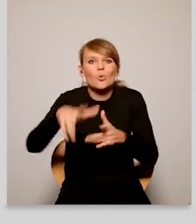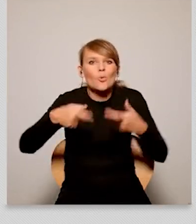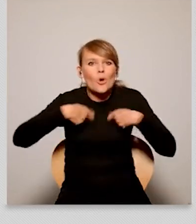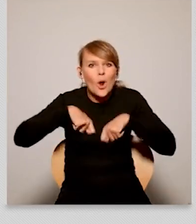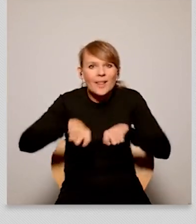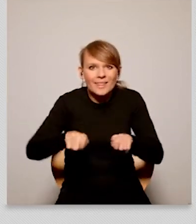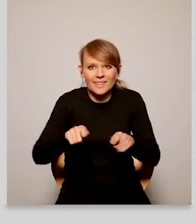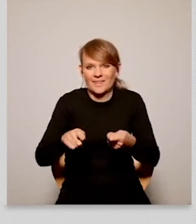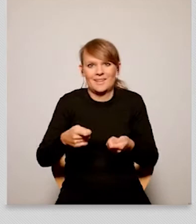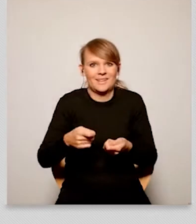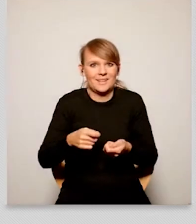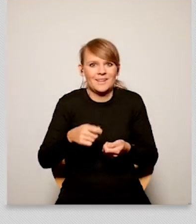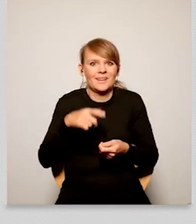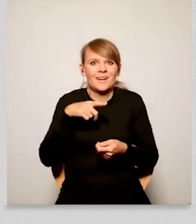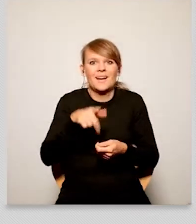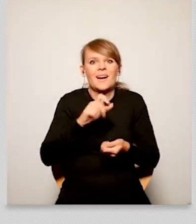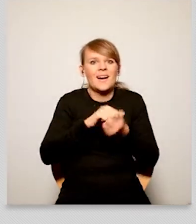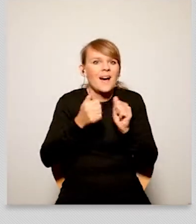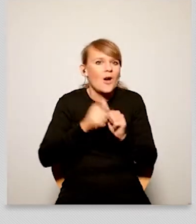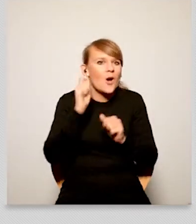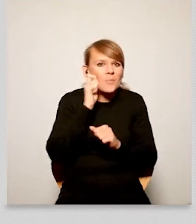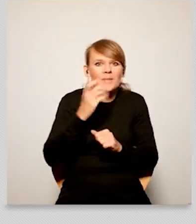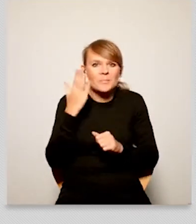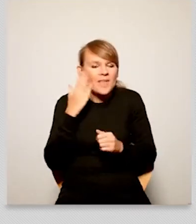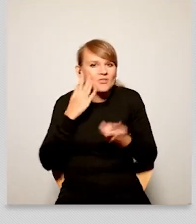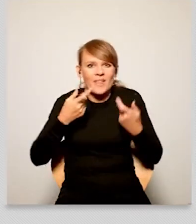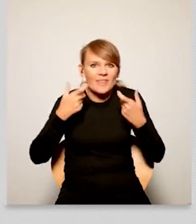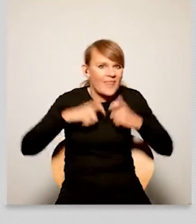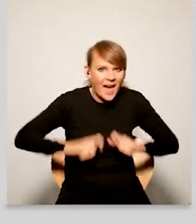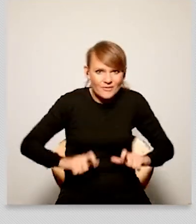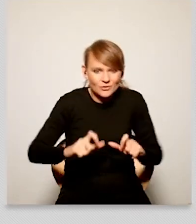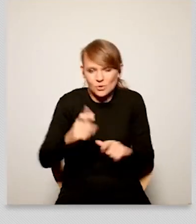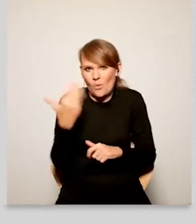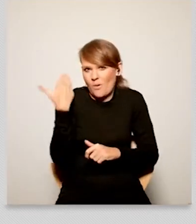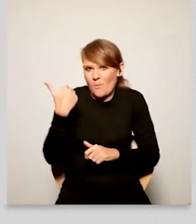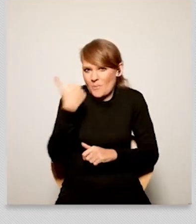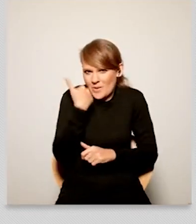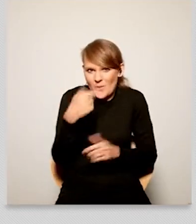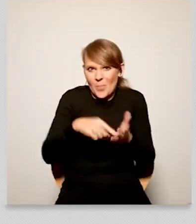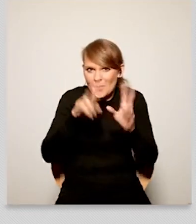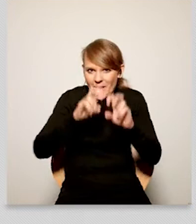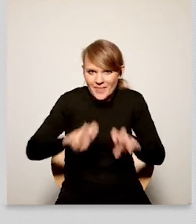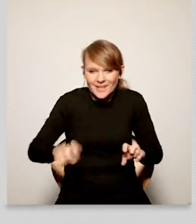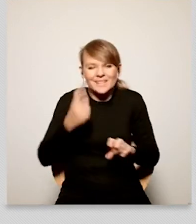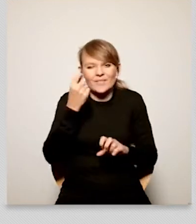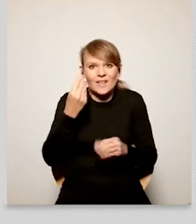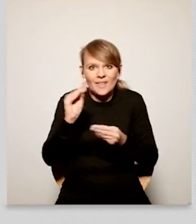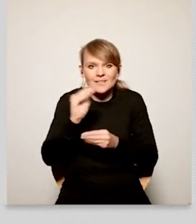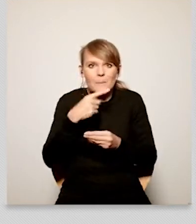nawet rolniczek, czy kobiet mieszkających na wsi, bo takie badania też ostatnio zrealizowaliśmy, ja jeszcze za chwilkę do nich wrócę,